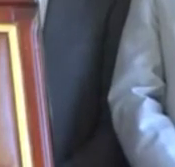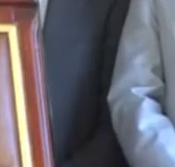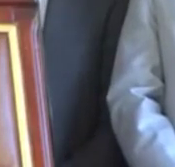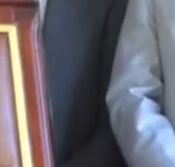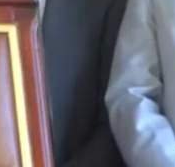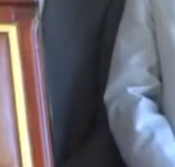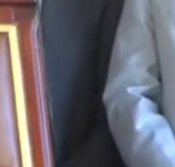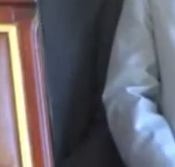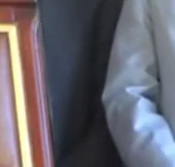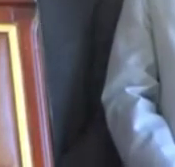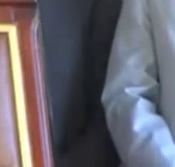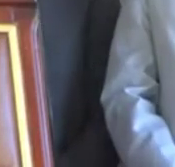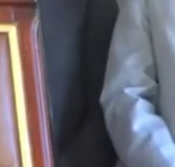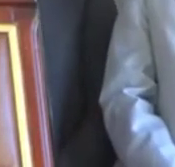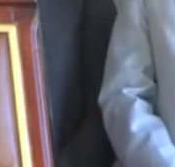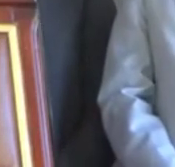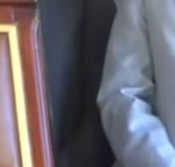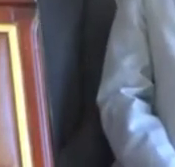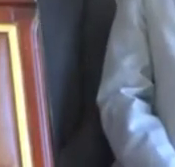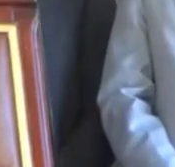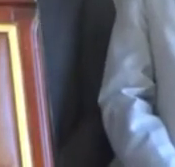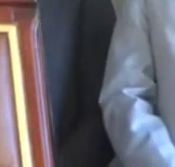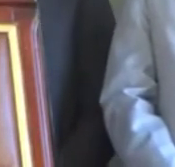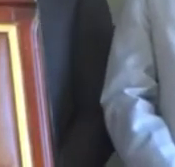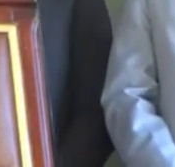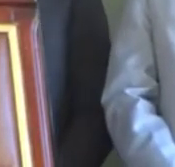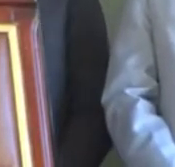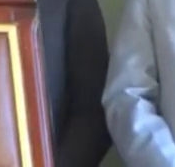identification pays, hein, pour DGA,